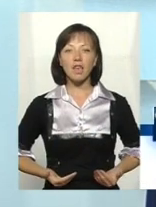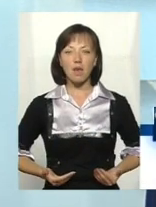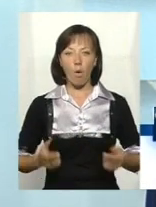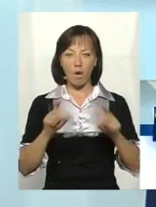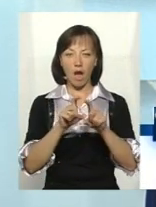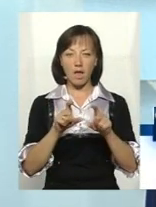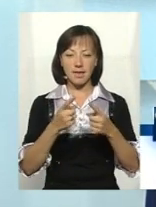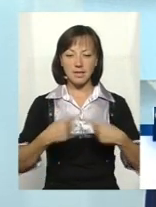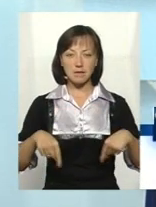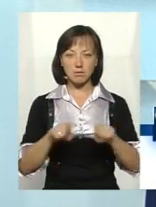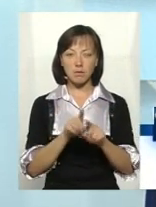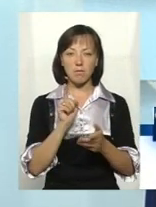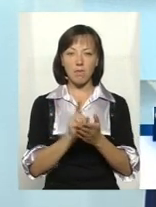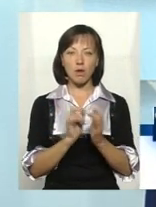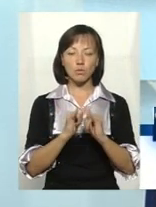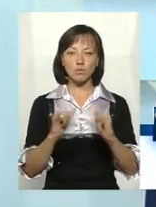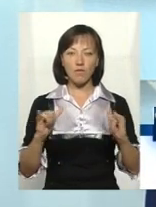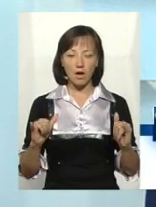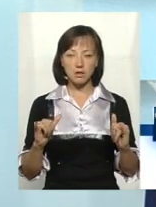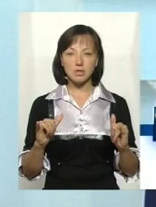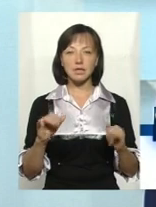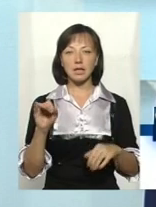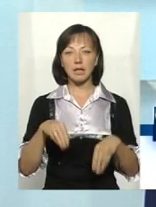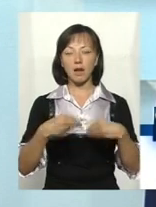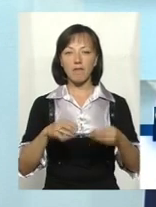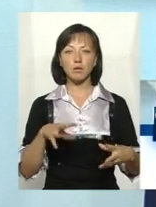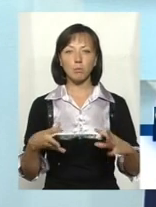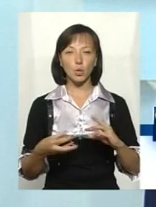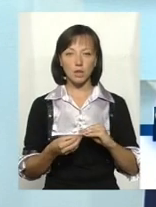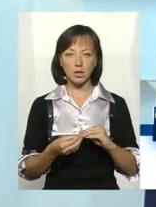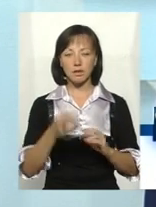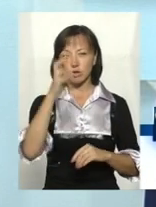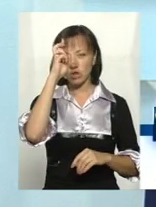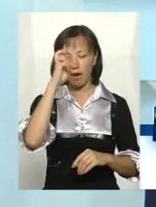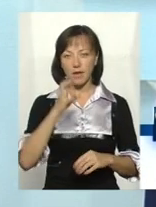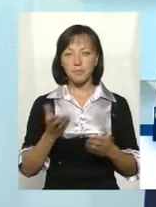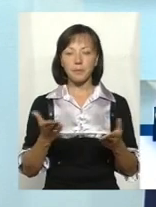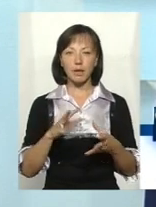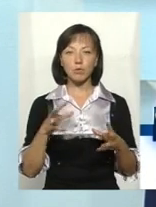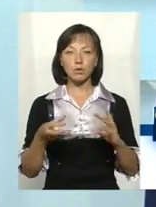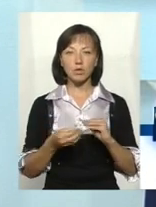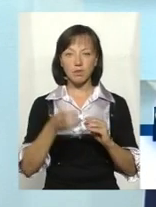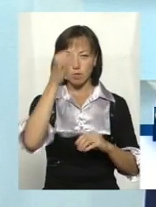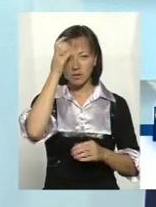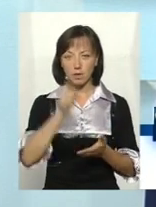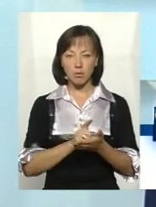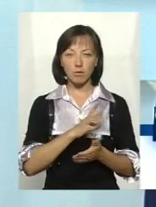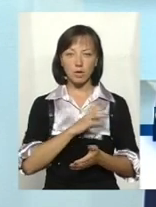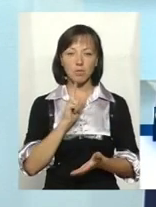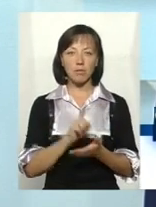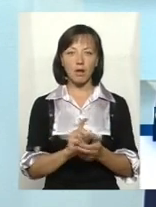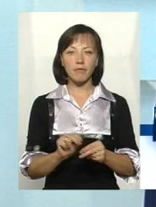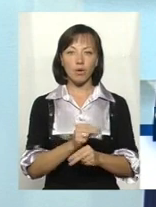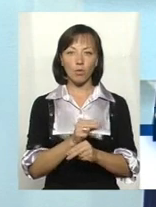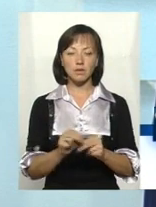має йти, розвиватись, прогресувати і давати плоди державі. які плоди в освіті мають бути? Ми маємо